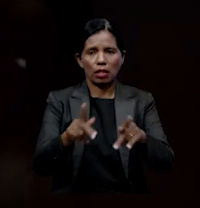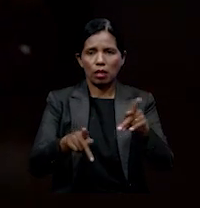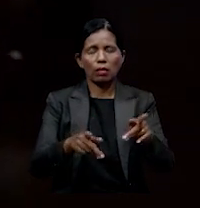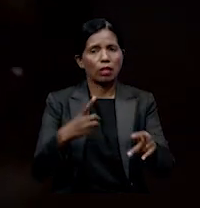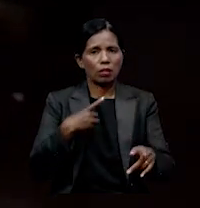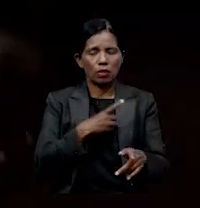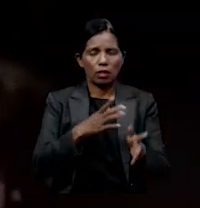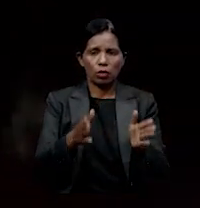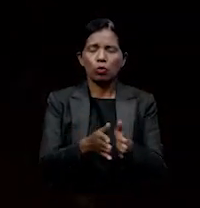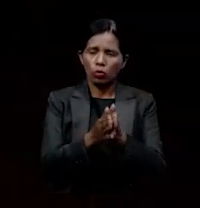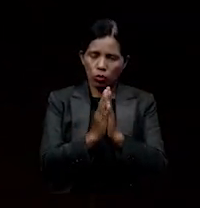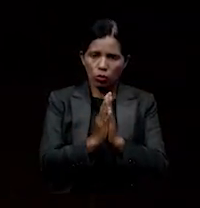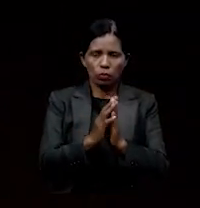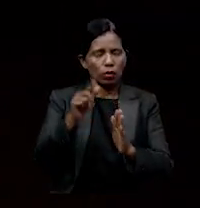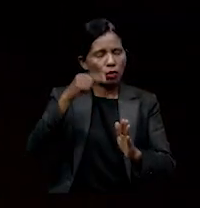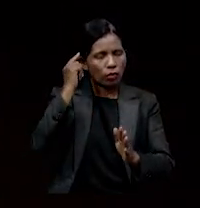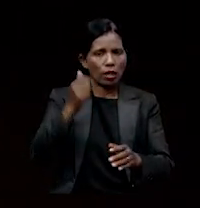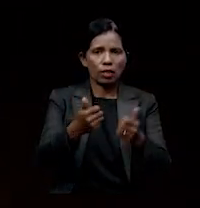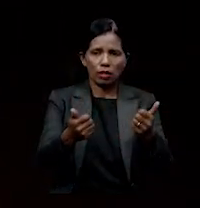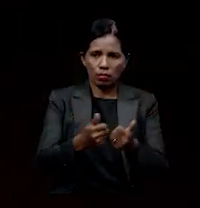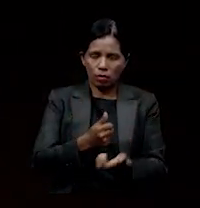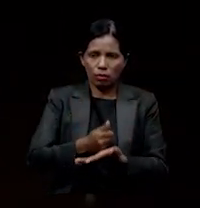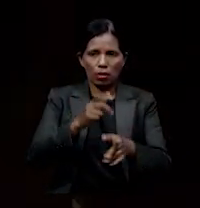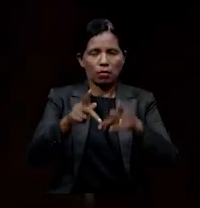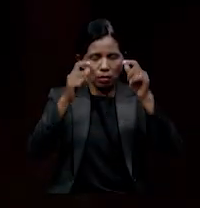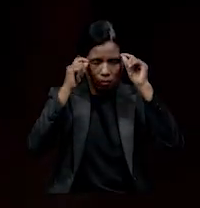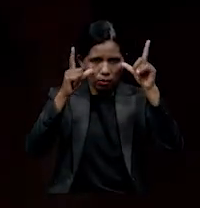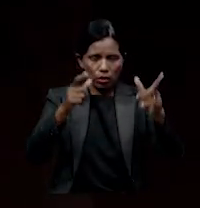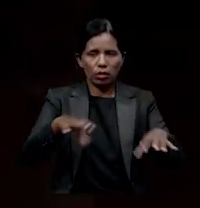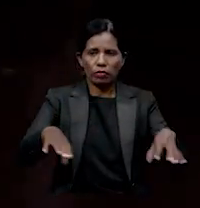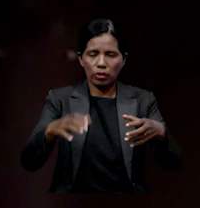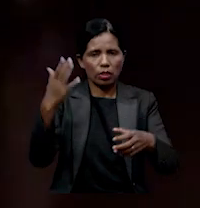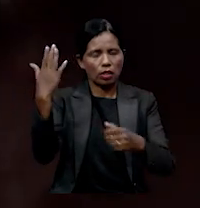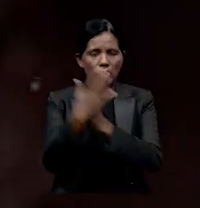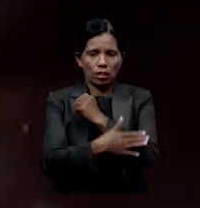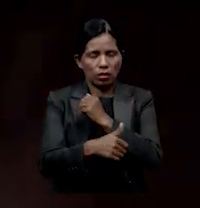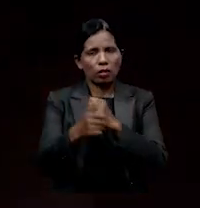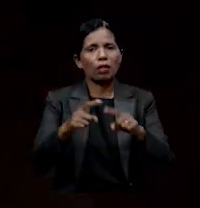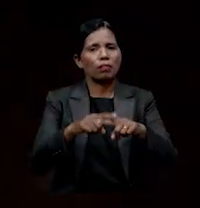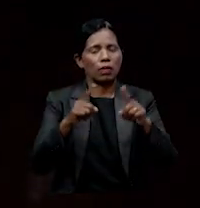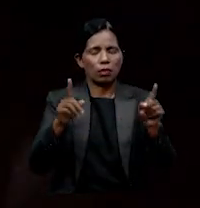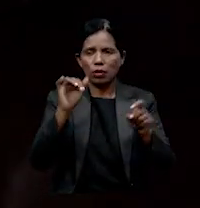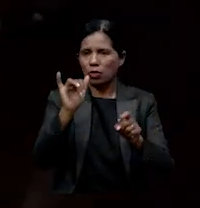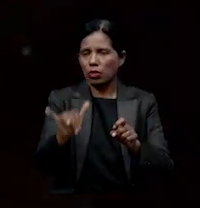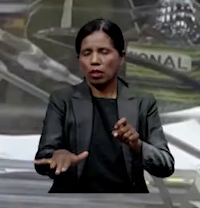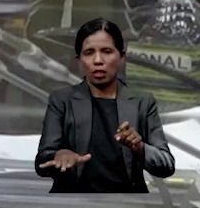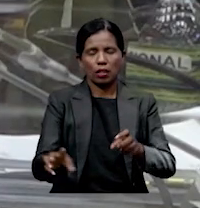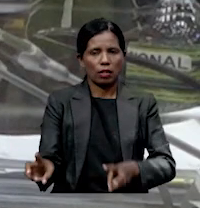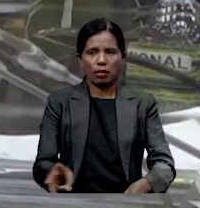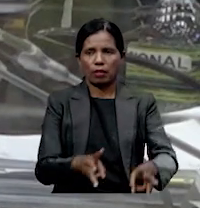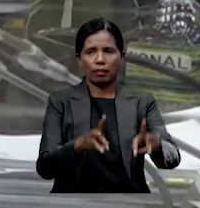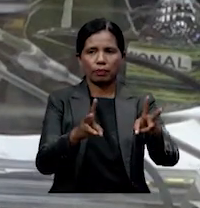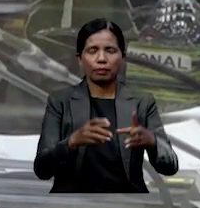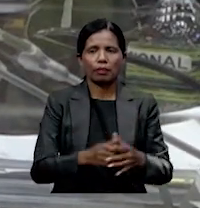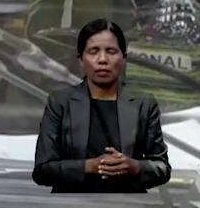ba agência nebe facilita Timor-Oam sira ba serviço iha liur, maybe abandona iha dalang clara. Dia